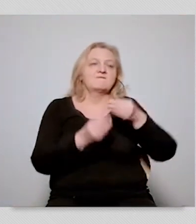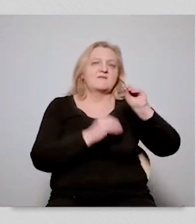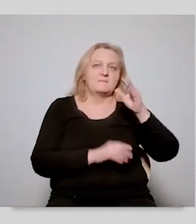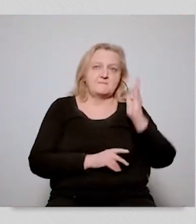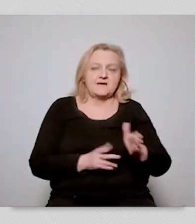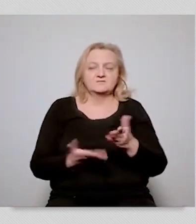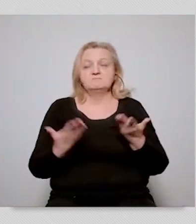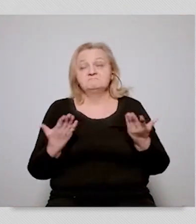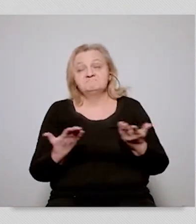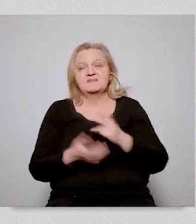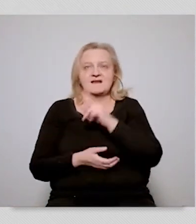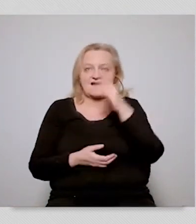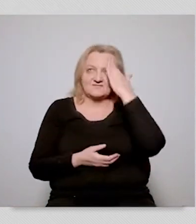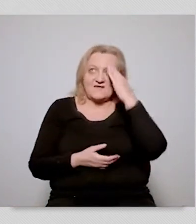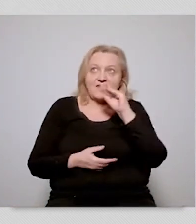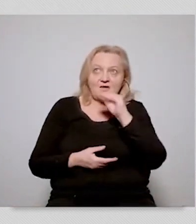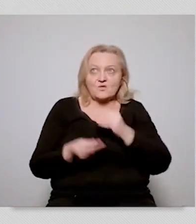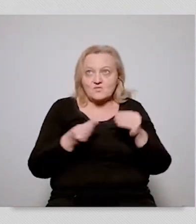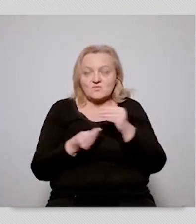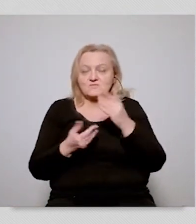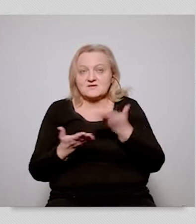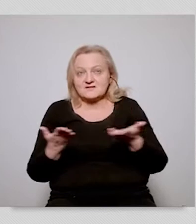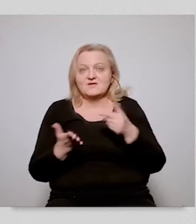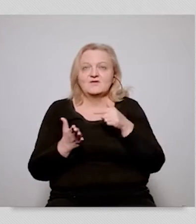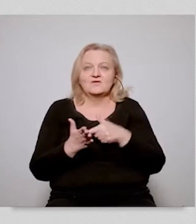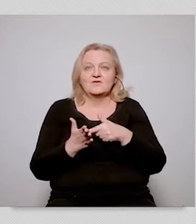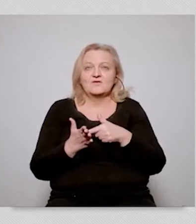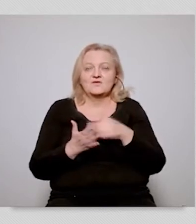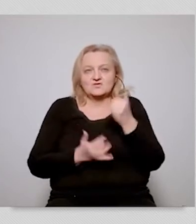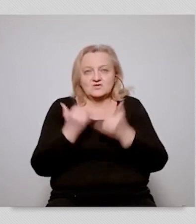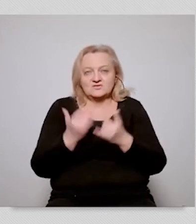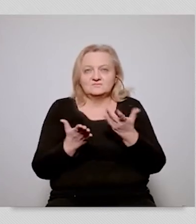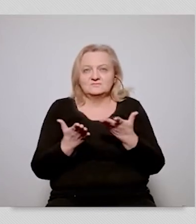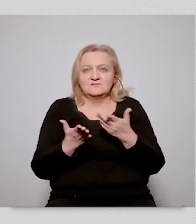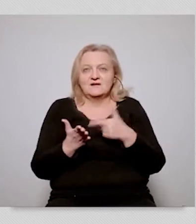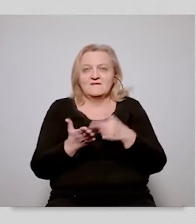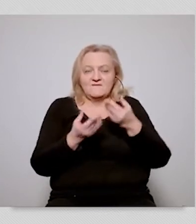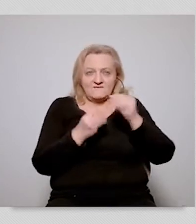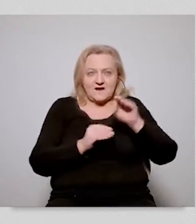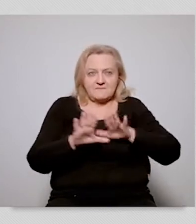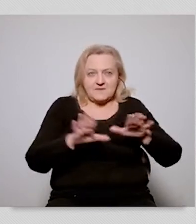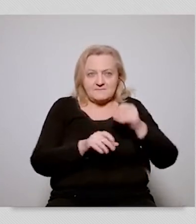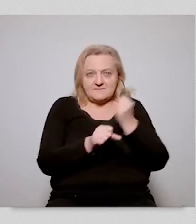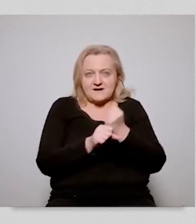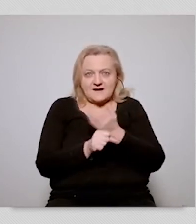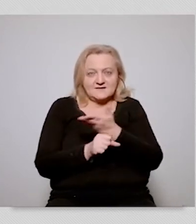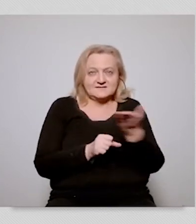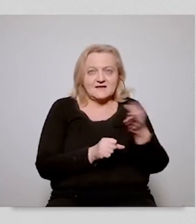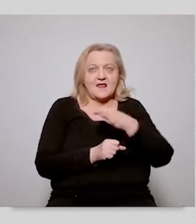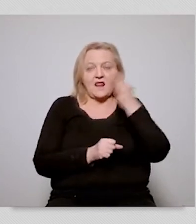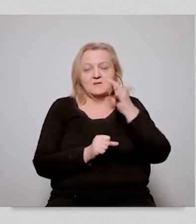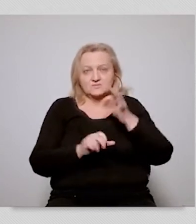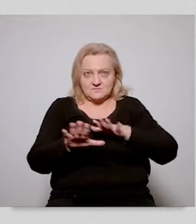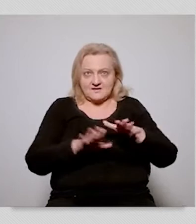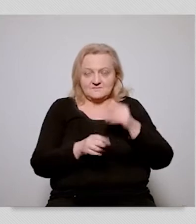No, każdy, kto zna się na ekonomii wie, że to by, jeżeli miałoby być więcej miejsc pracy i miałyby być lepszymi